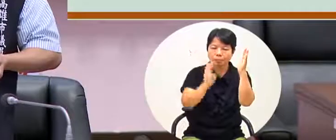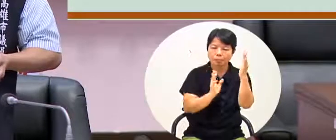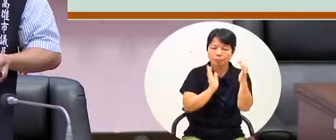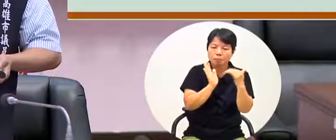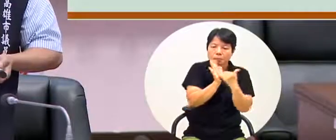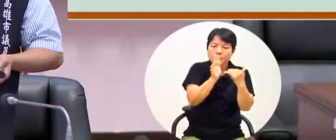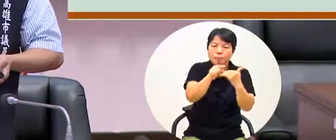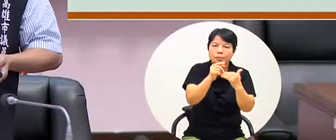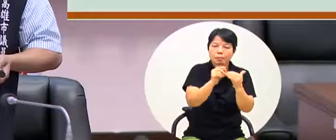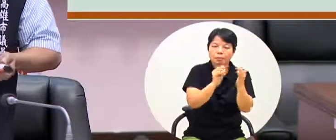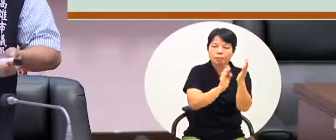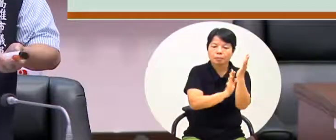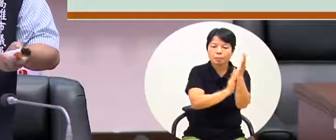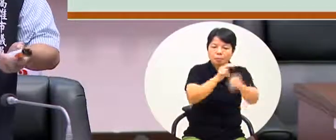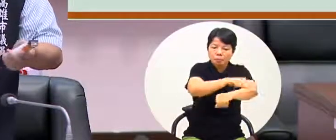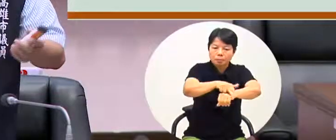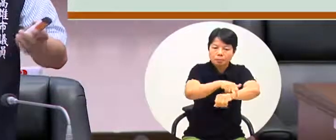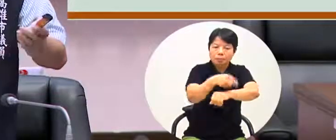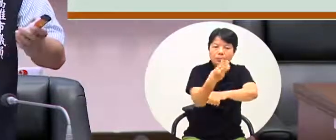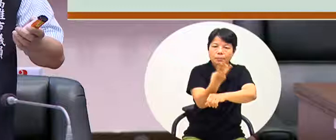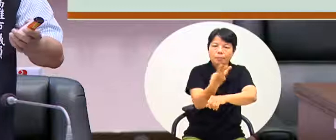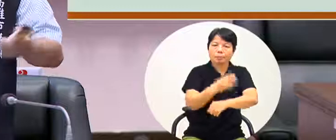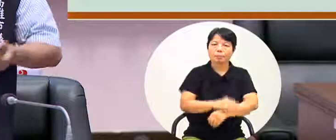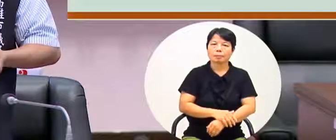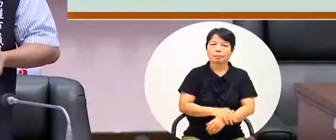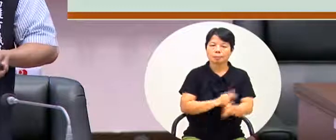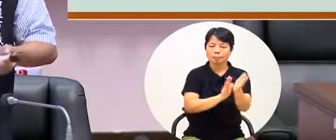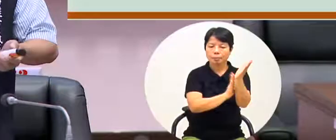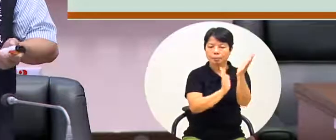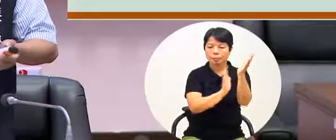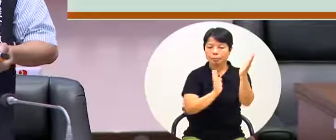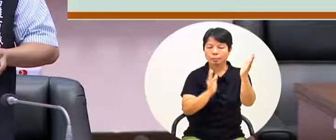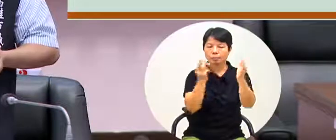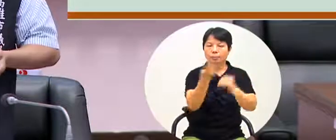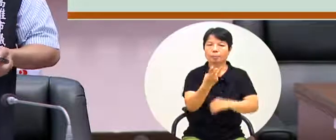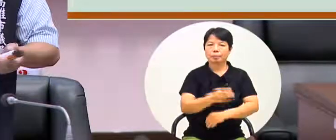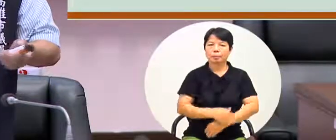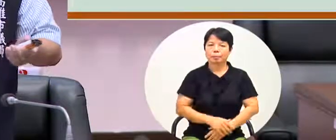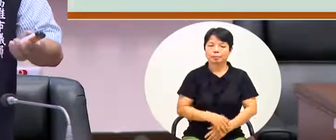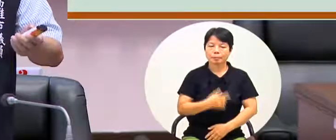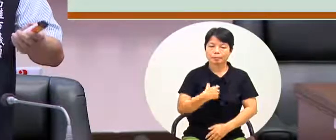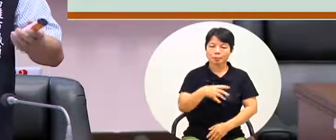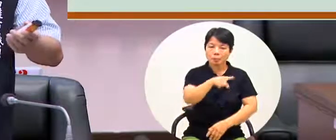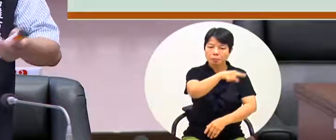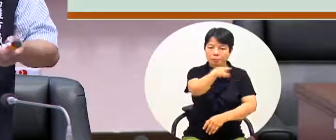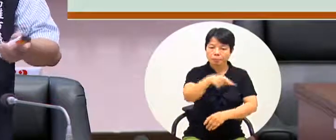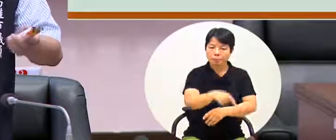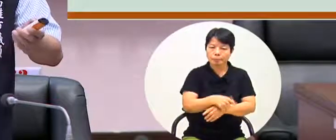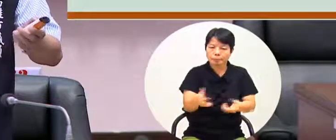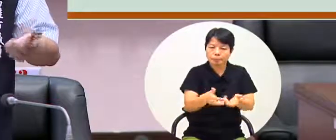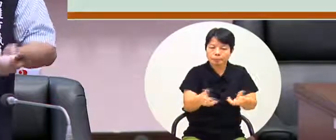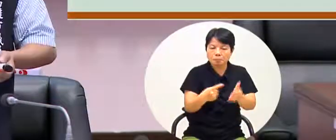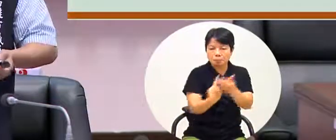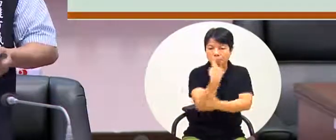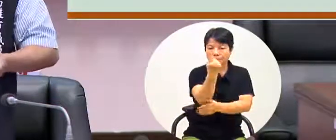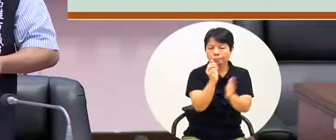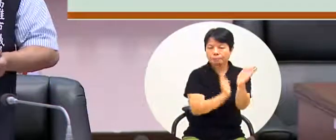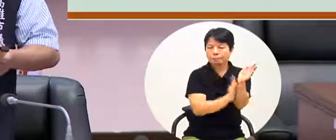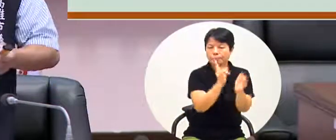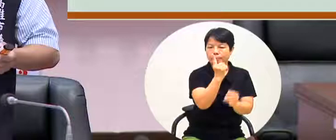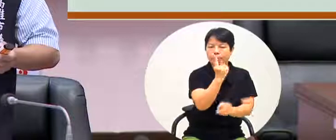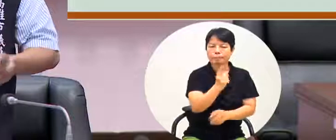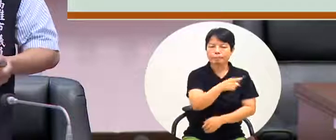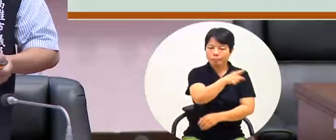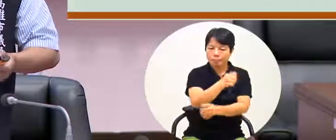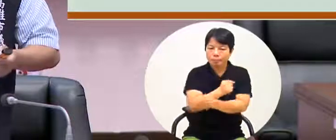吼时间敢那这个做一层吼。这个部分是不是爱注意一下？未来啦，如果讲真